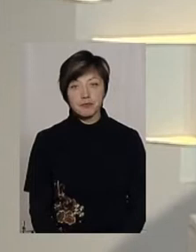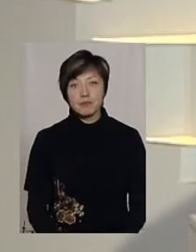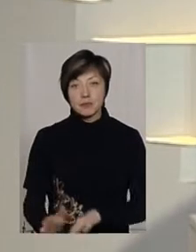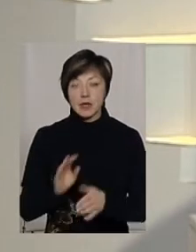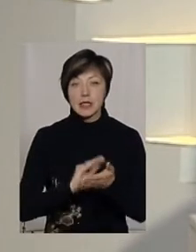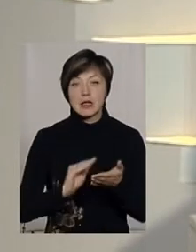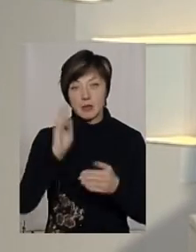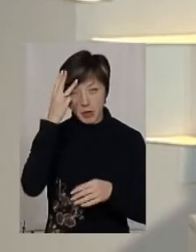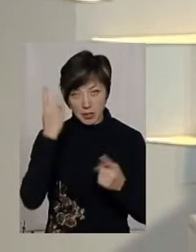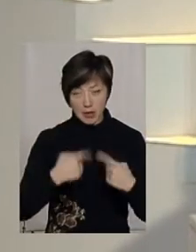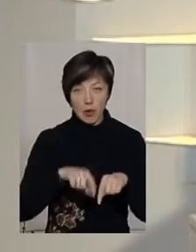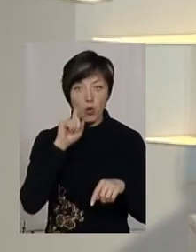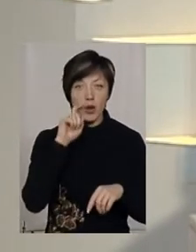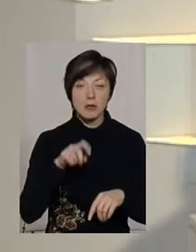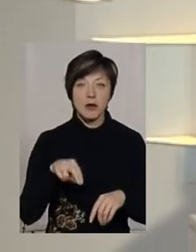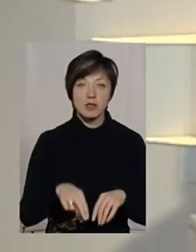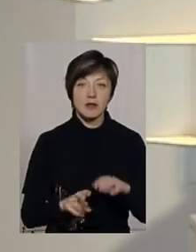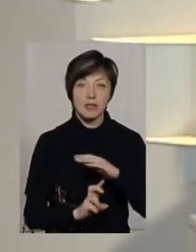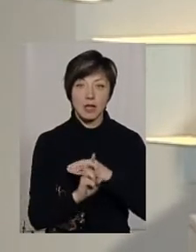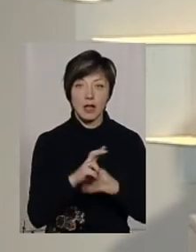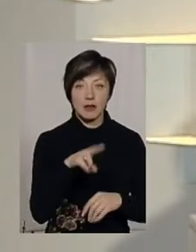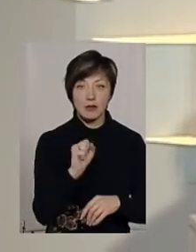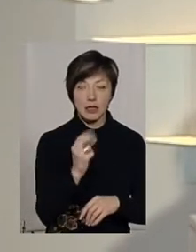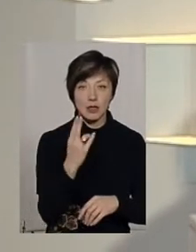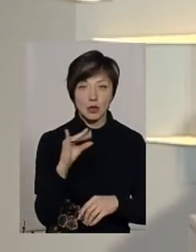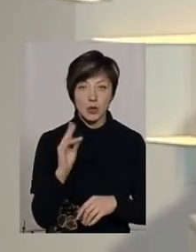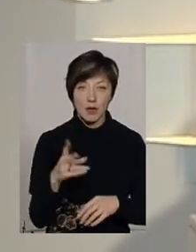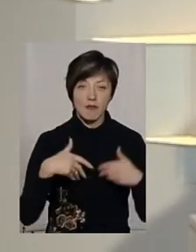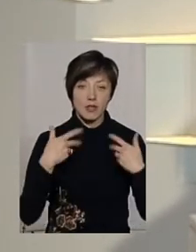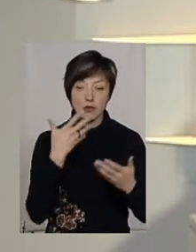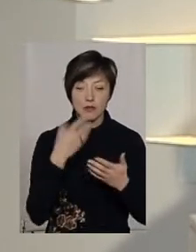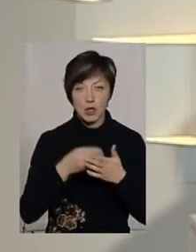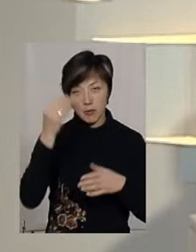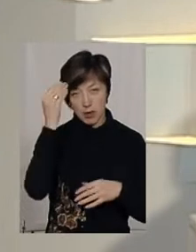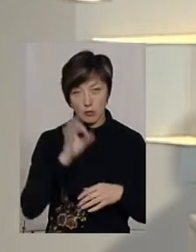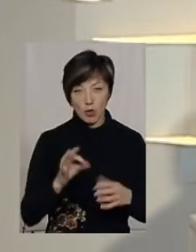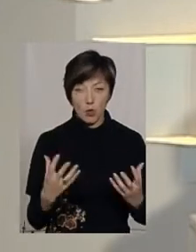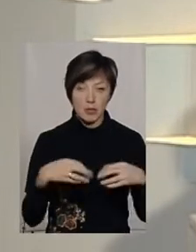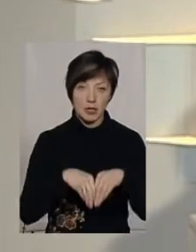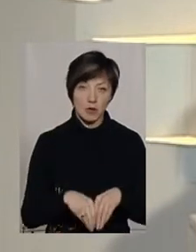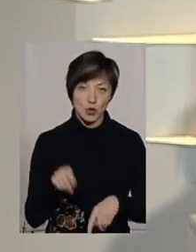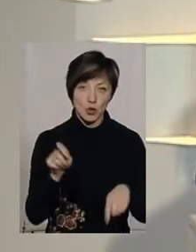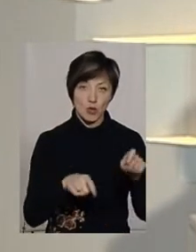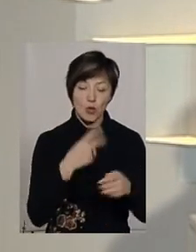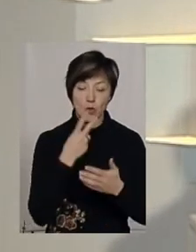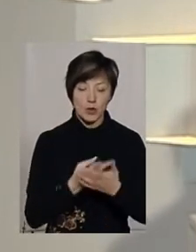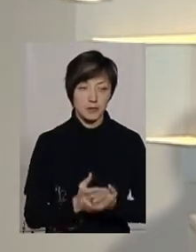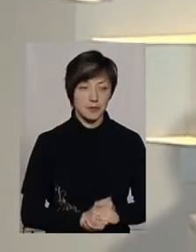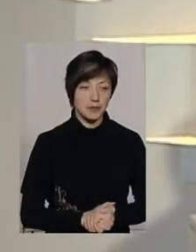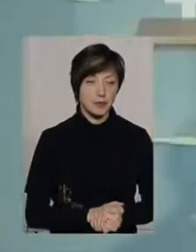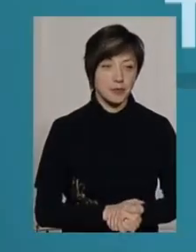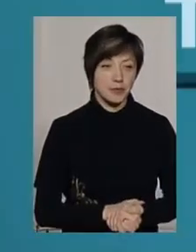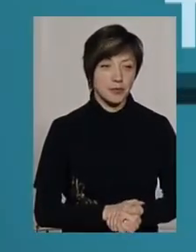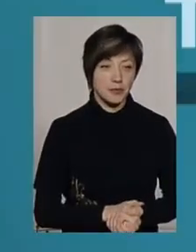Секретар Хмельницької єпархії Української православної церкви Олександр Дацюк висловив своє бачення щодо об'єднавчого собору. Давайте переглянемо.